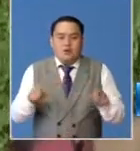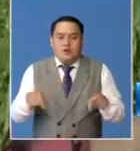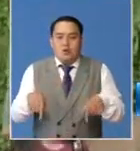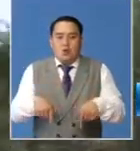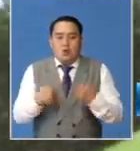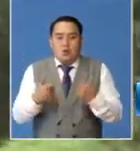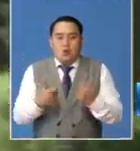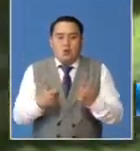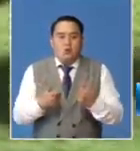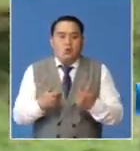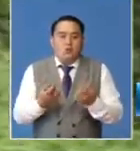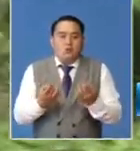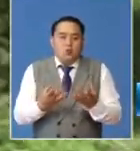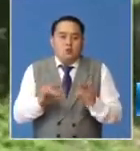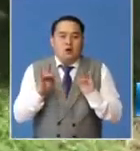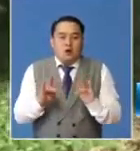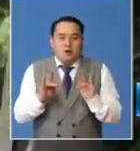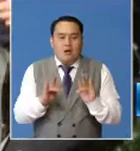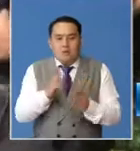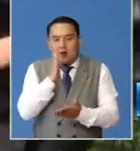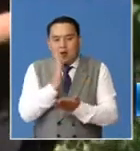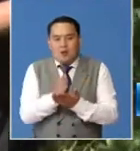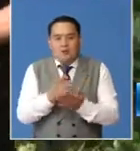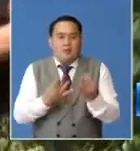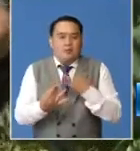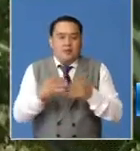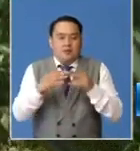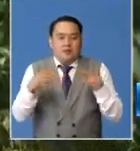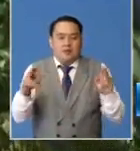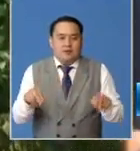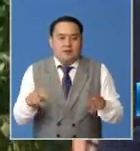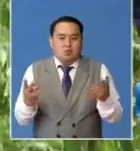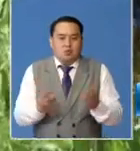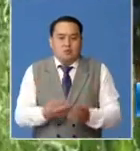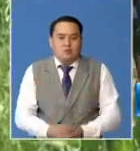не хватает элементарных скамеек, указателей, беседок, отметил министр.